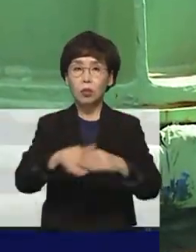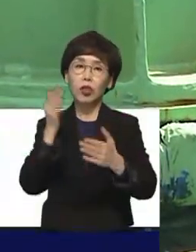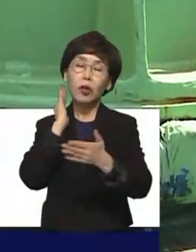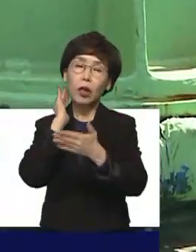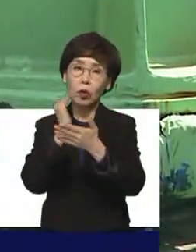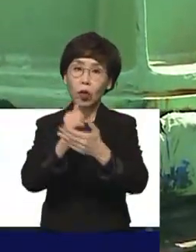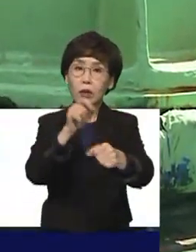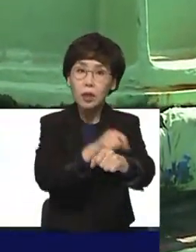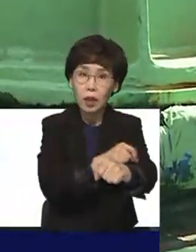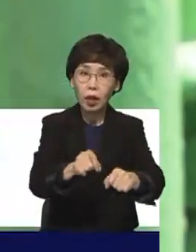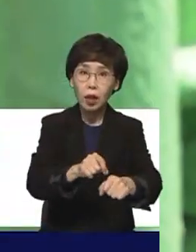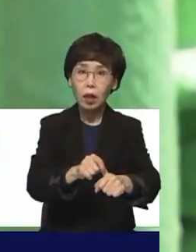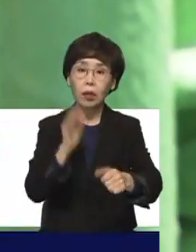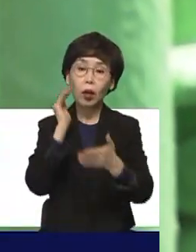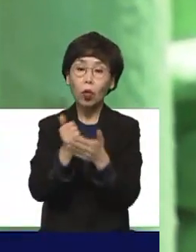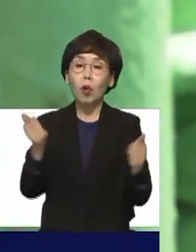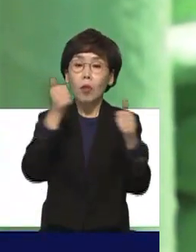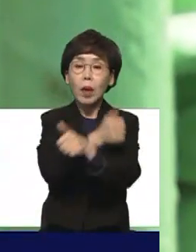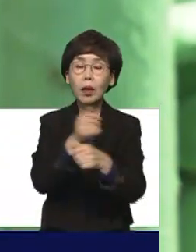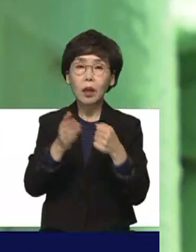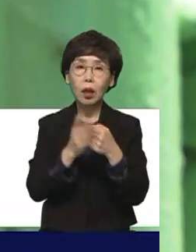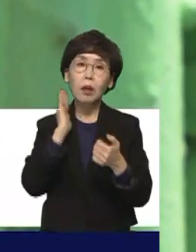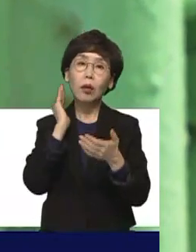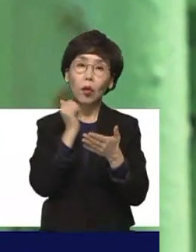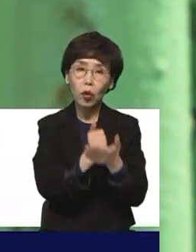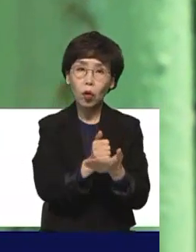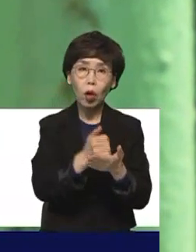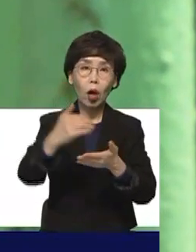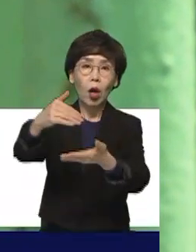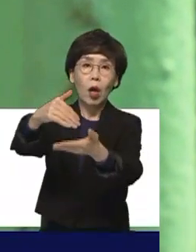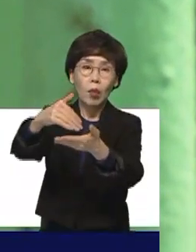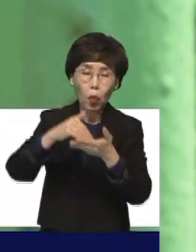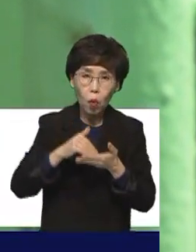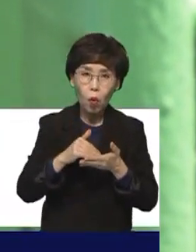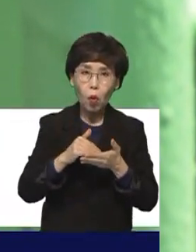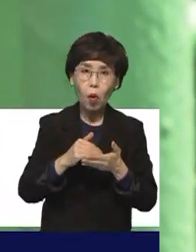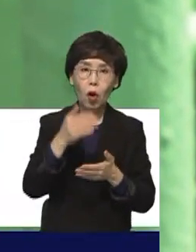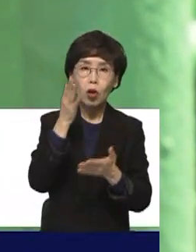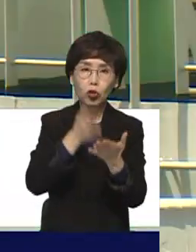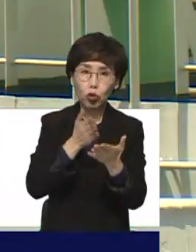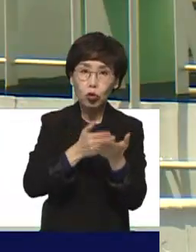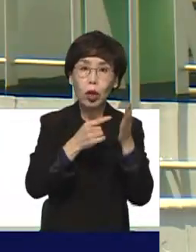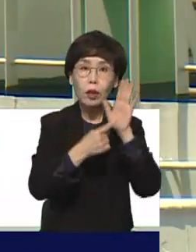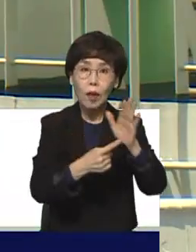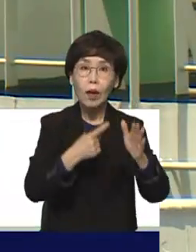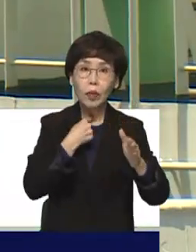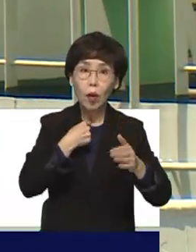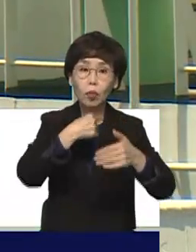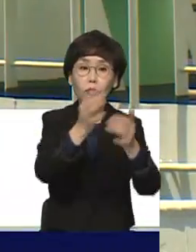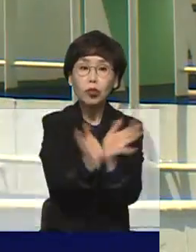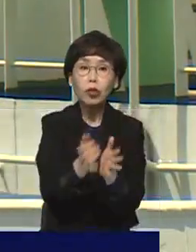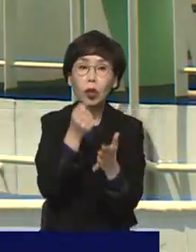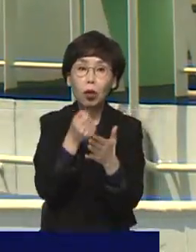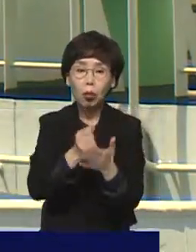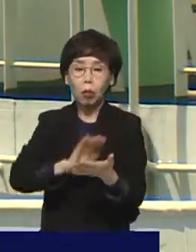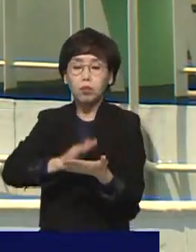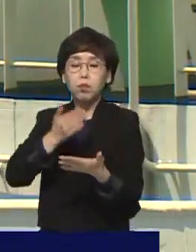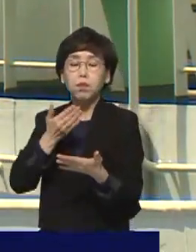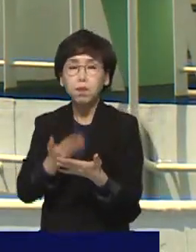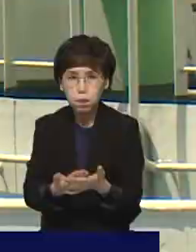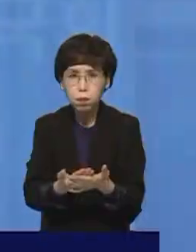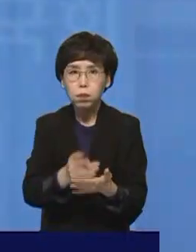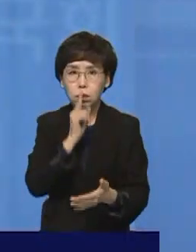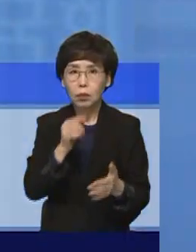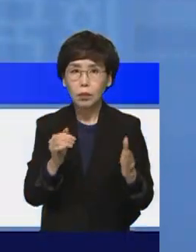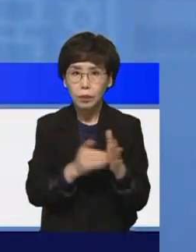대통령은 특히 정권이 바뀌자 대통령에게 보고되고 언론의 공포된 부처의 판단이 번복됐다고 지적했습니다